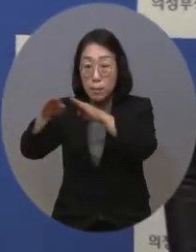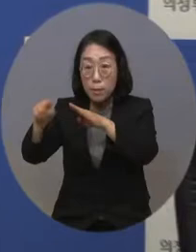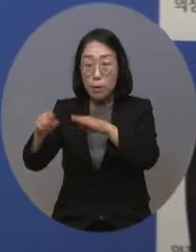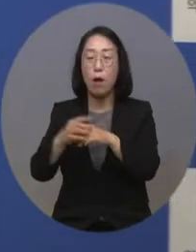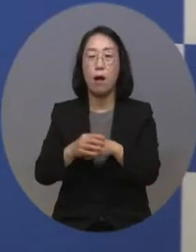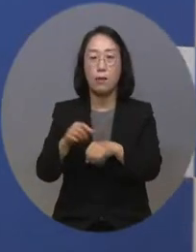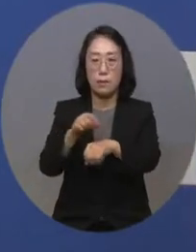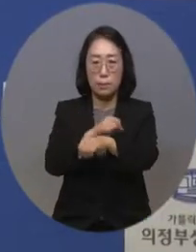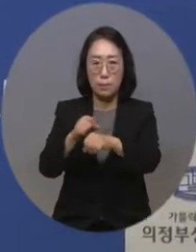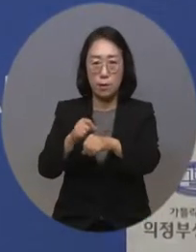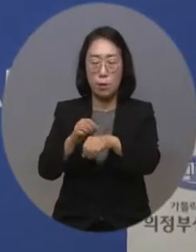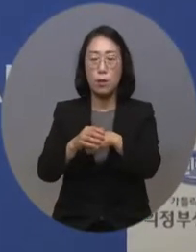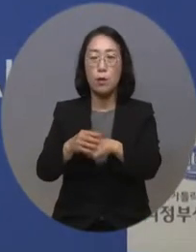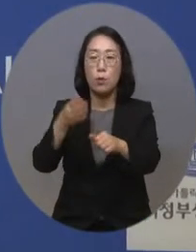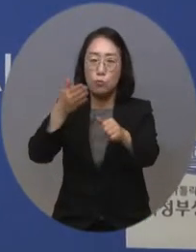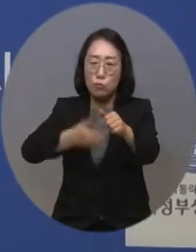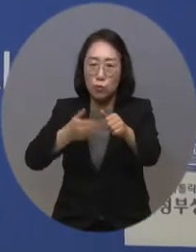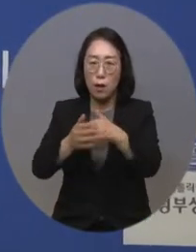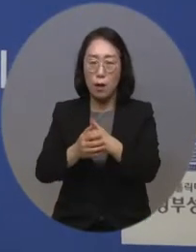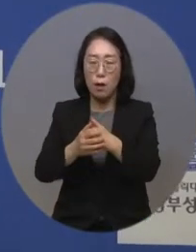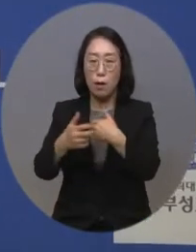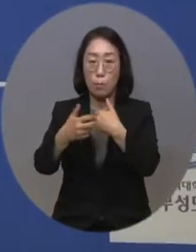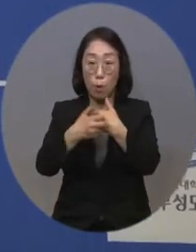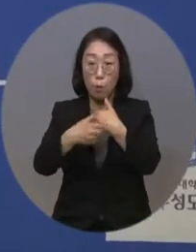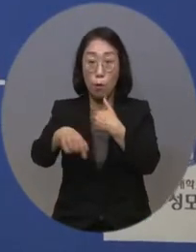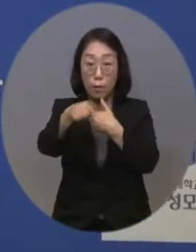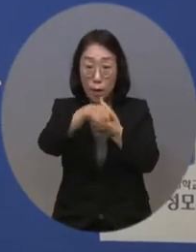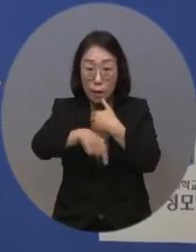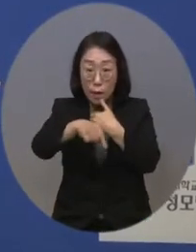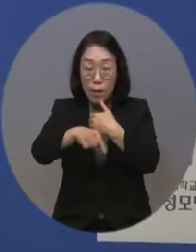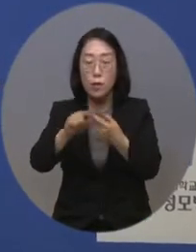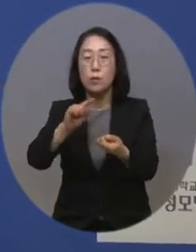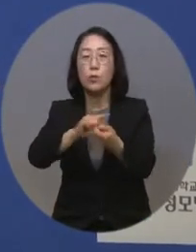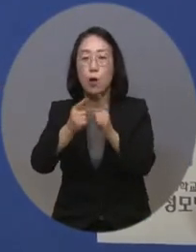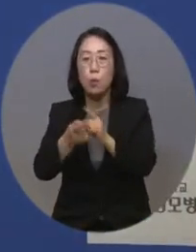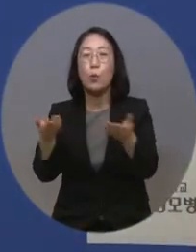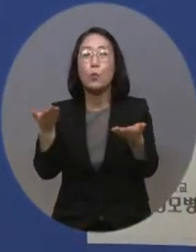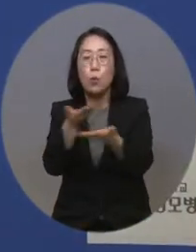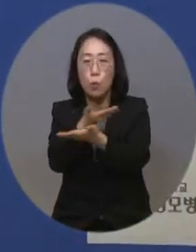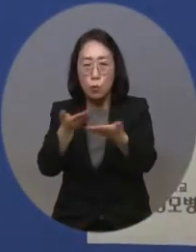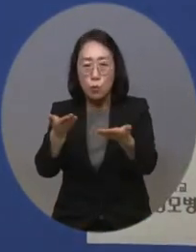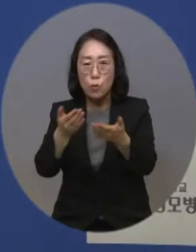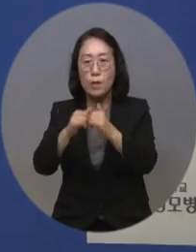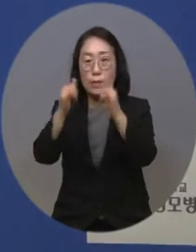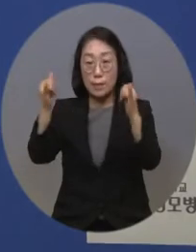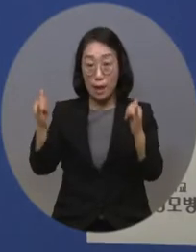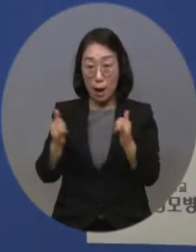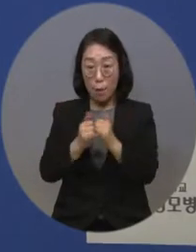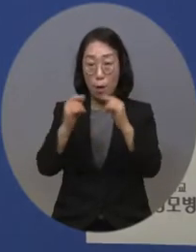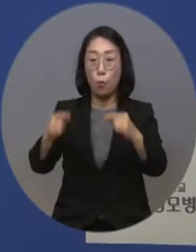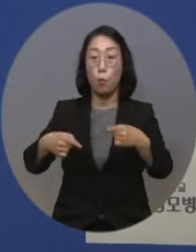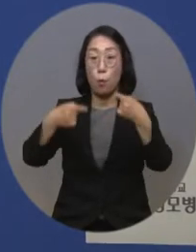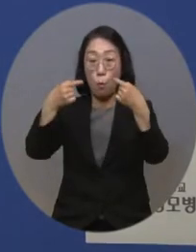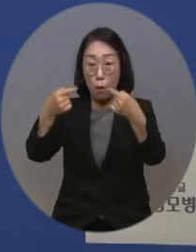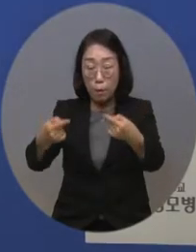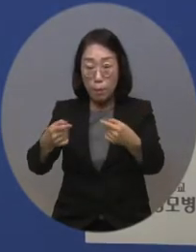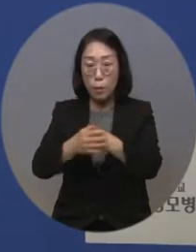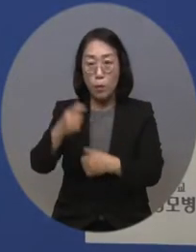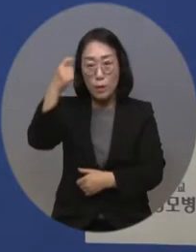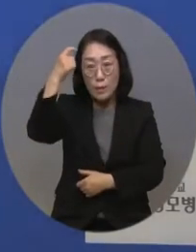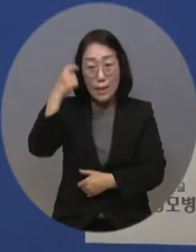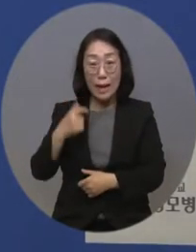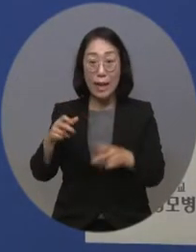협약으로 병원 교직원과 입주자의 상호 교류를 통한 사회공헌, 장애인식 개선